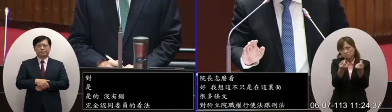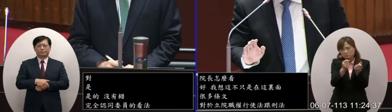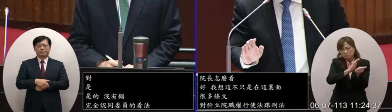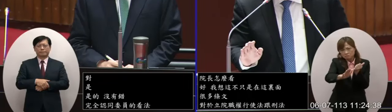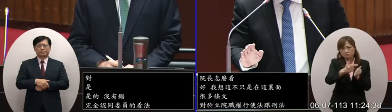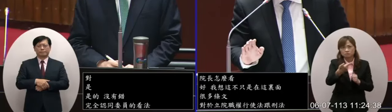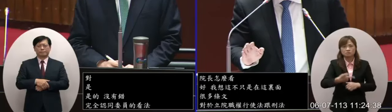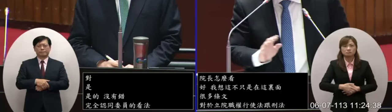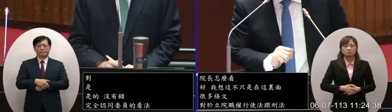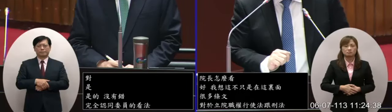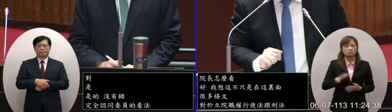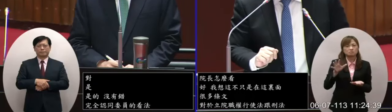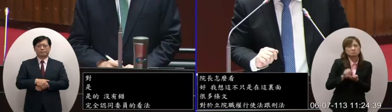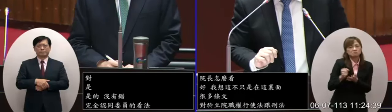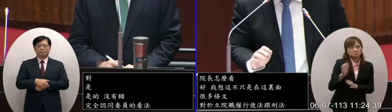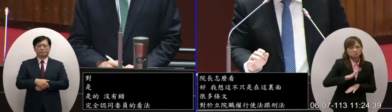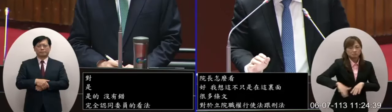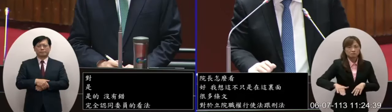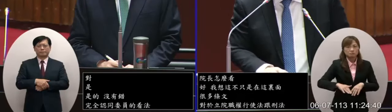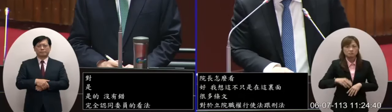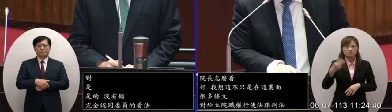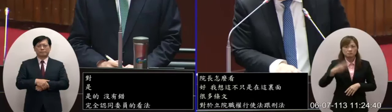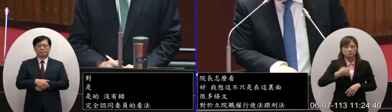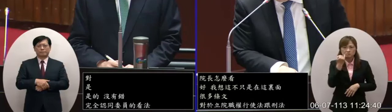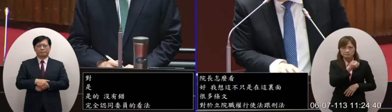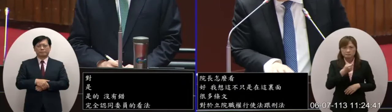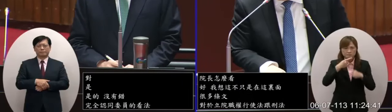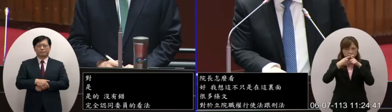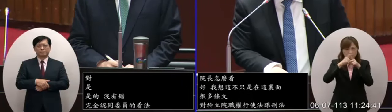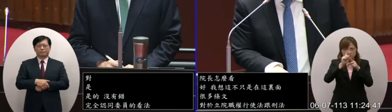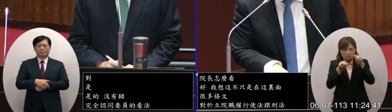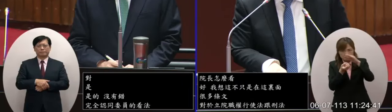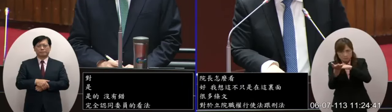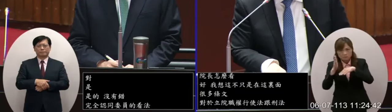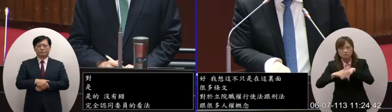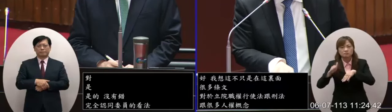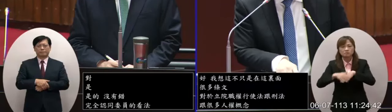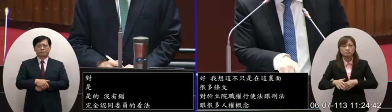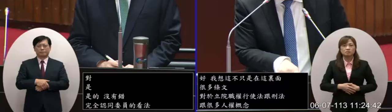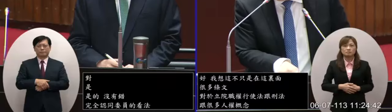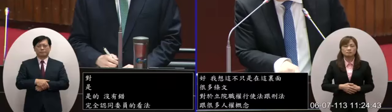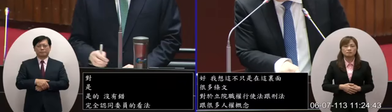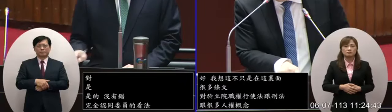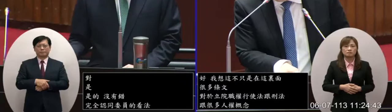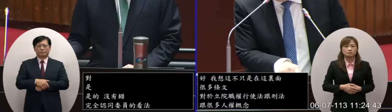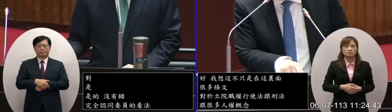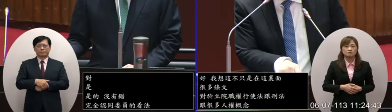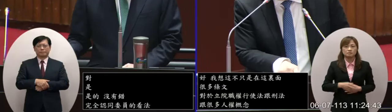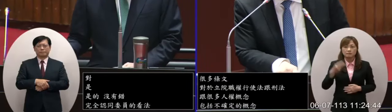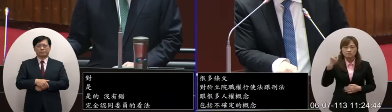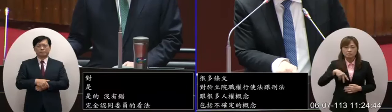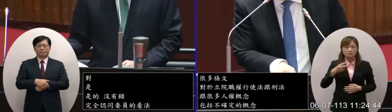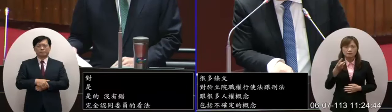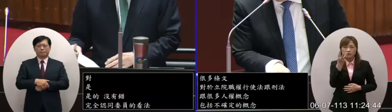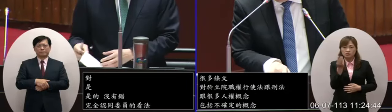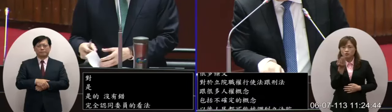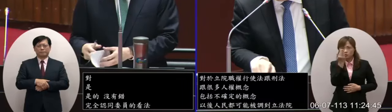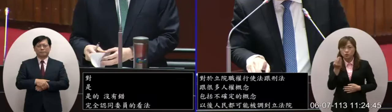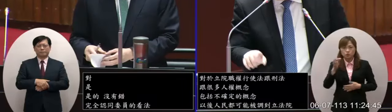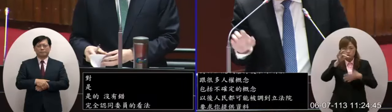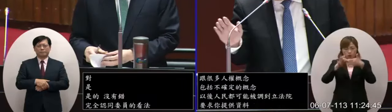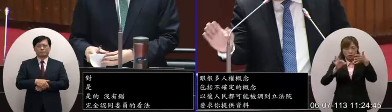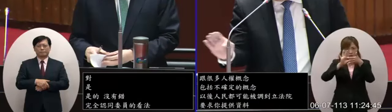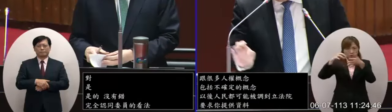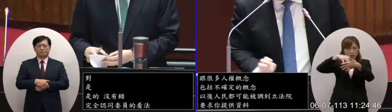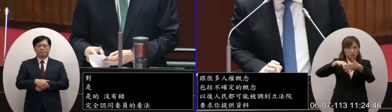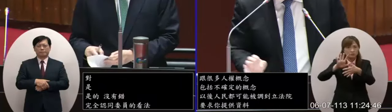的压力了，甚至有可能激励的外泄。那其实我认为很不恰当的，还包括你看，连最后的三读条文的里面，都还有